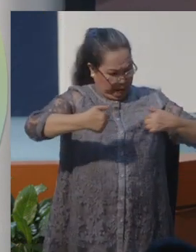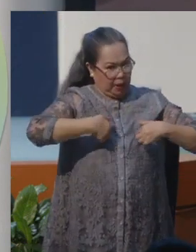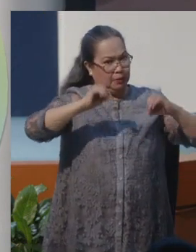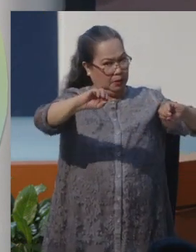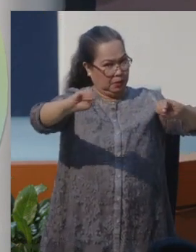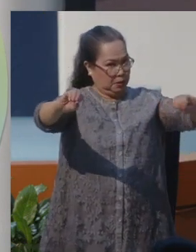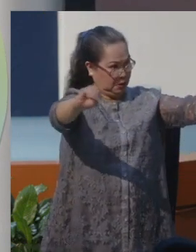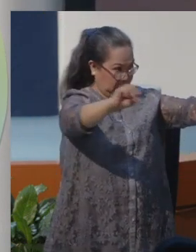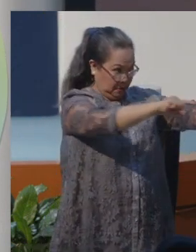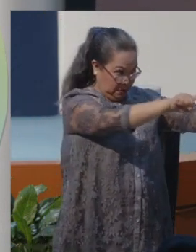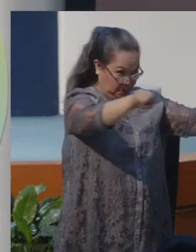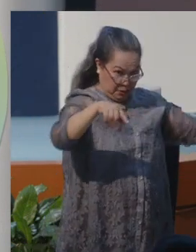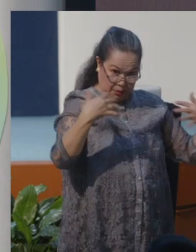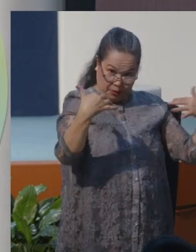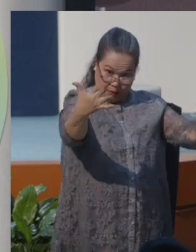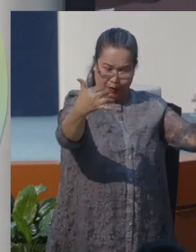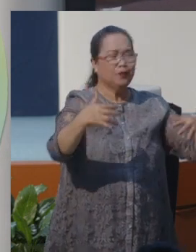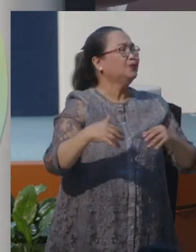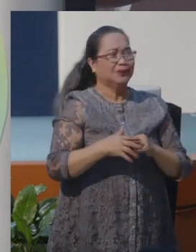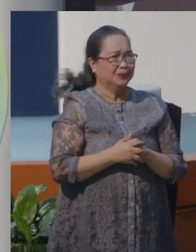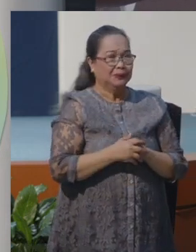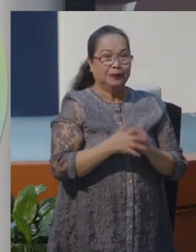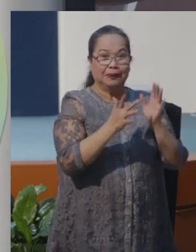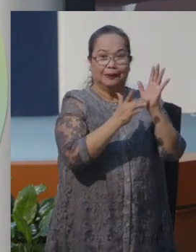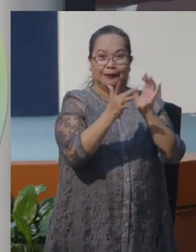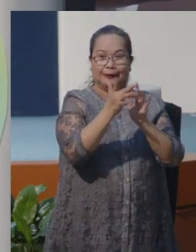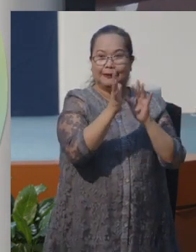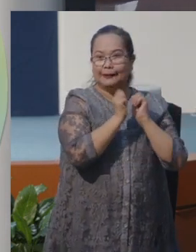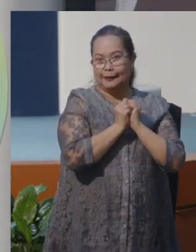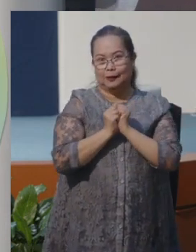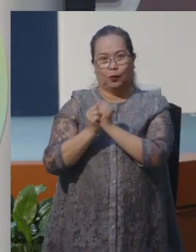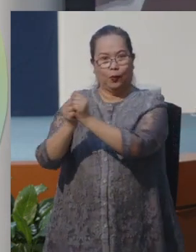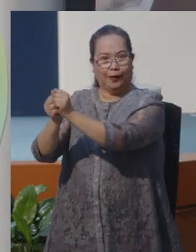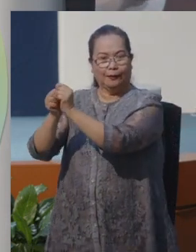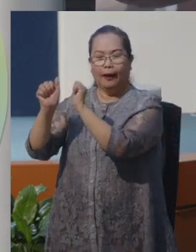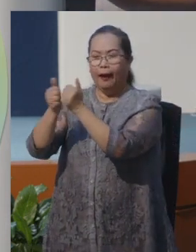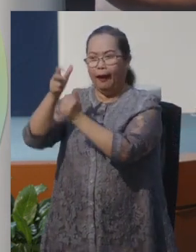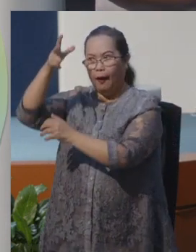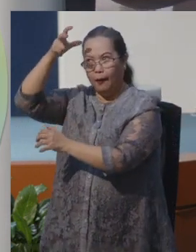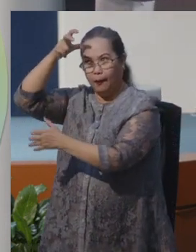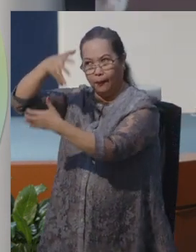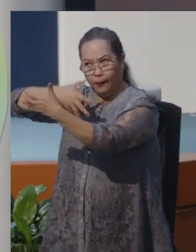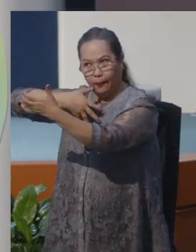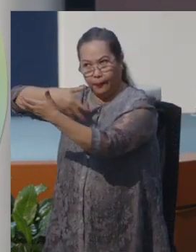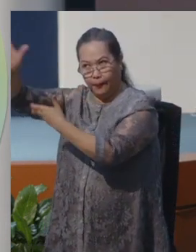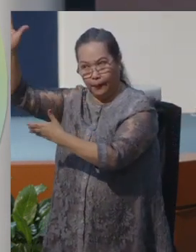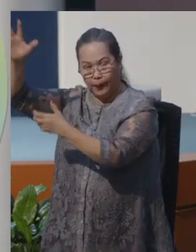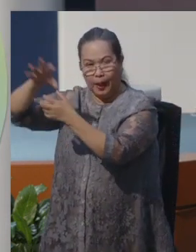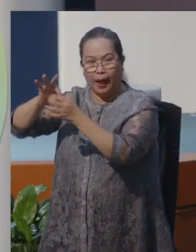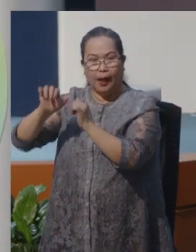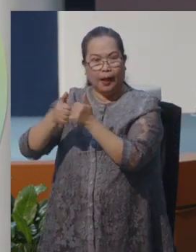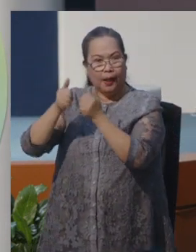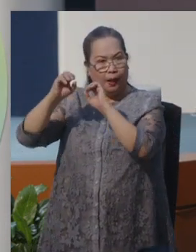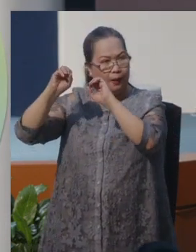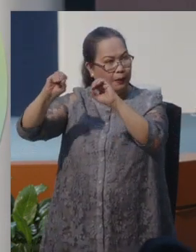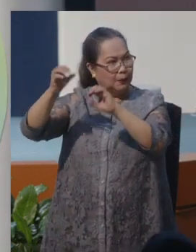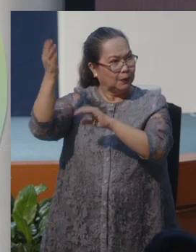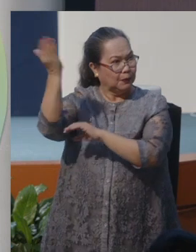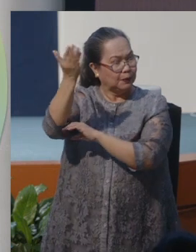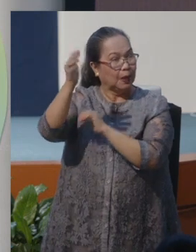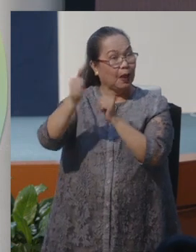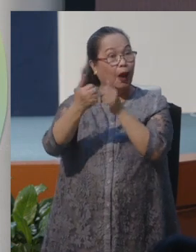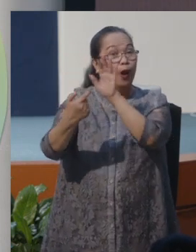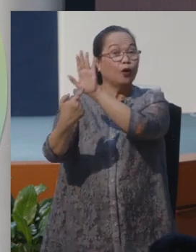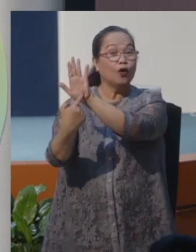magpagaling, kung paano siya magpalayas ng demonyo, at tinuro niya lahat ito sa kanila sa pamamagitan ng pagpapakita